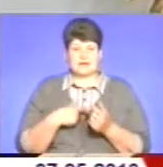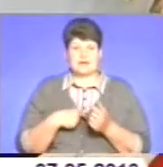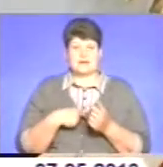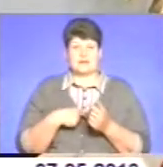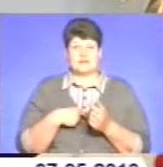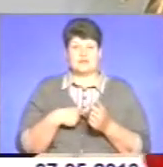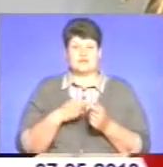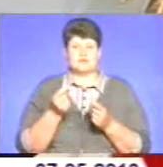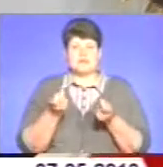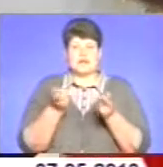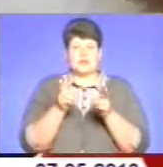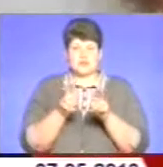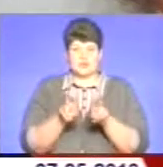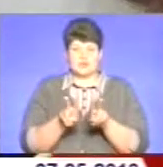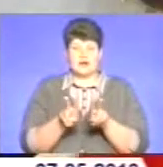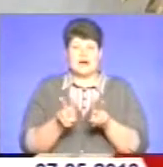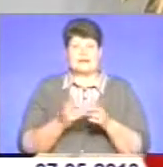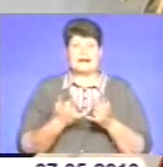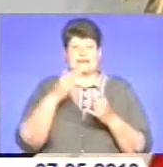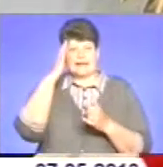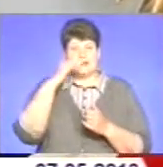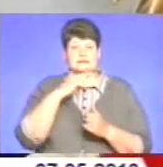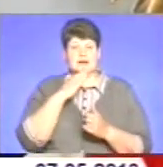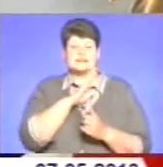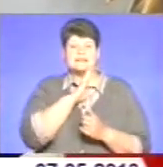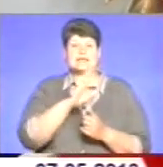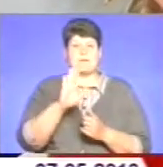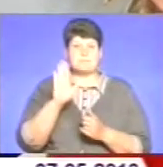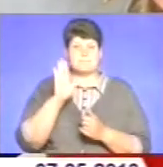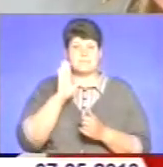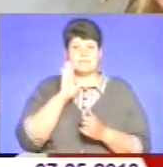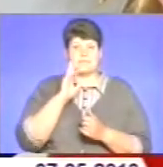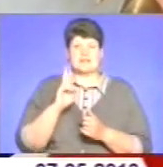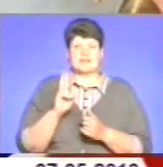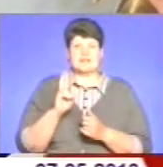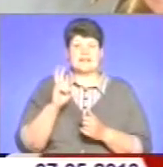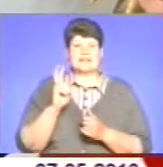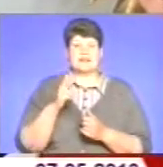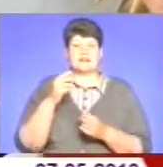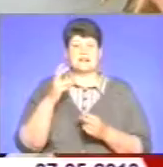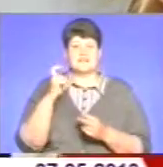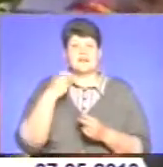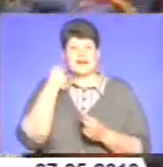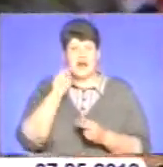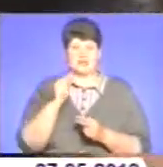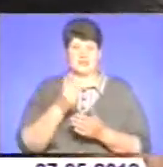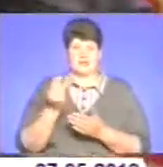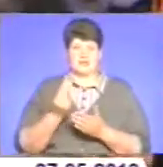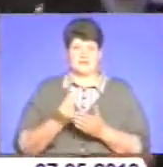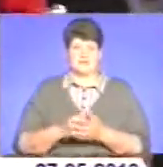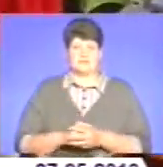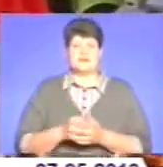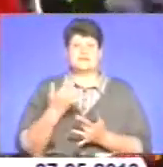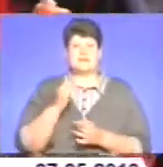зразочка залишу, а для тата і для мами 200 краще напишу. Скільки тобі рочків,